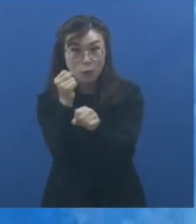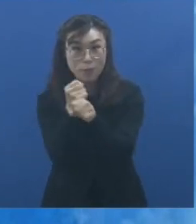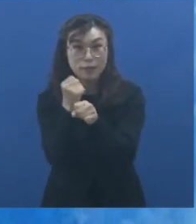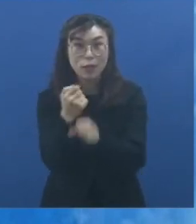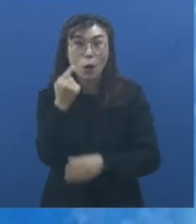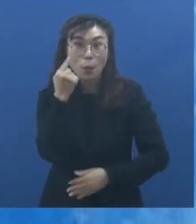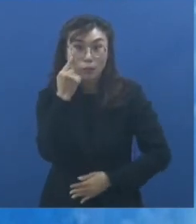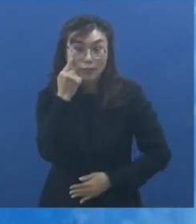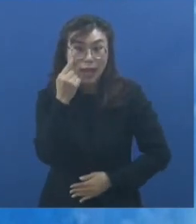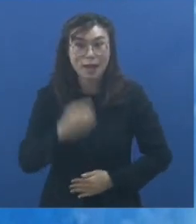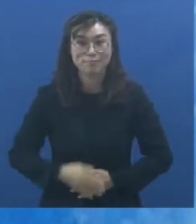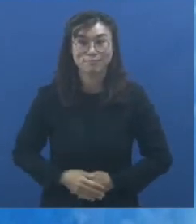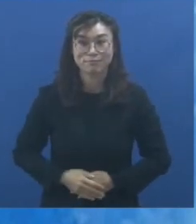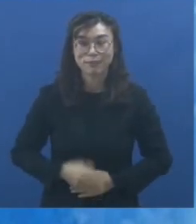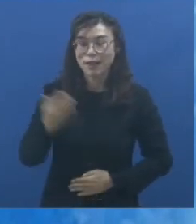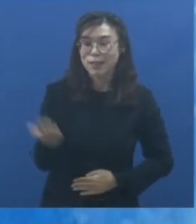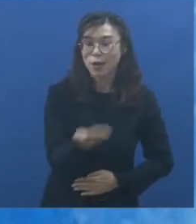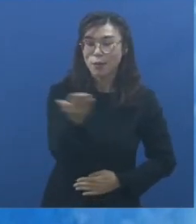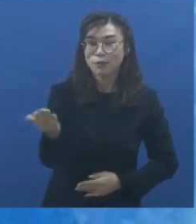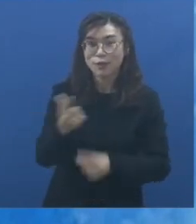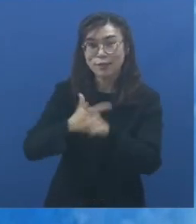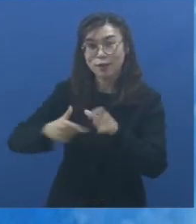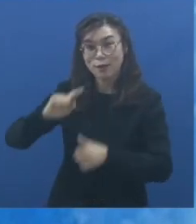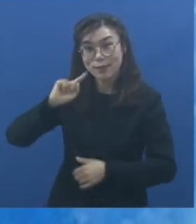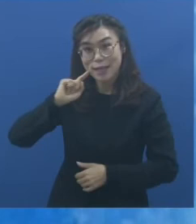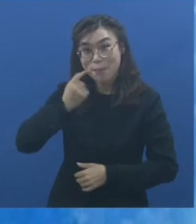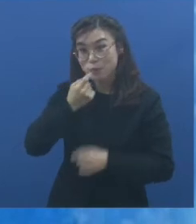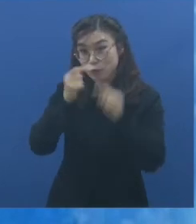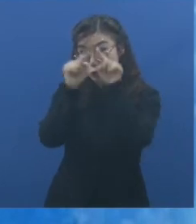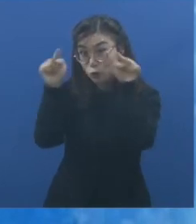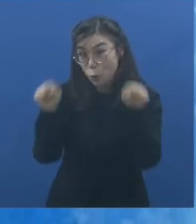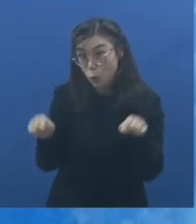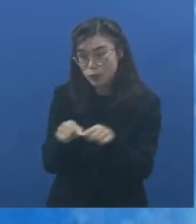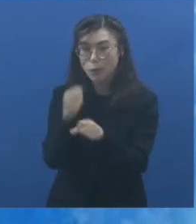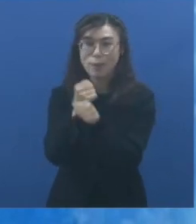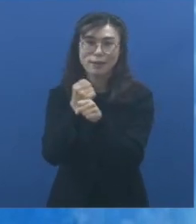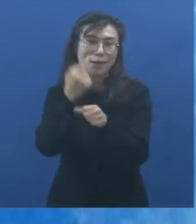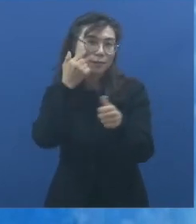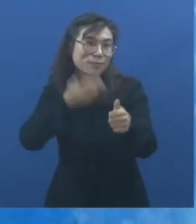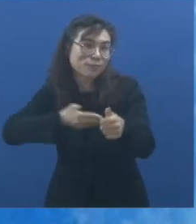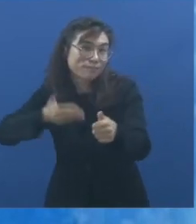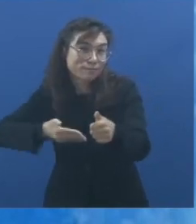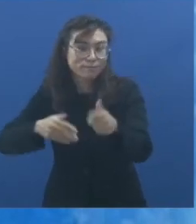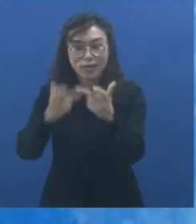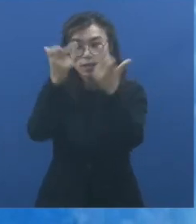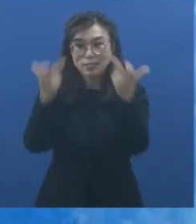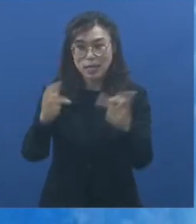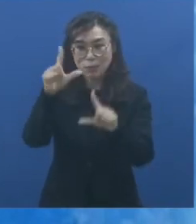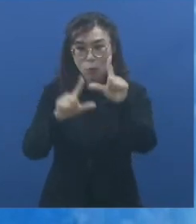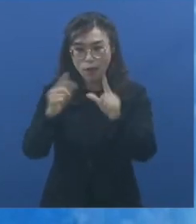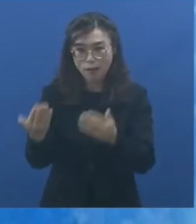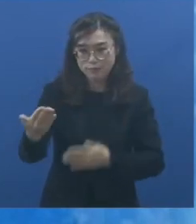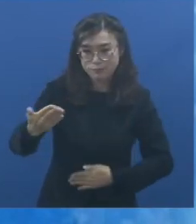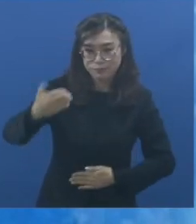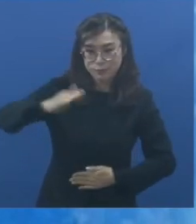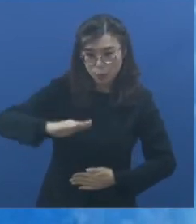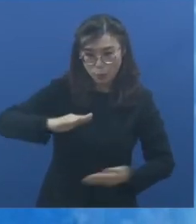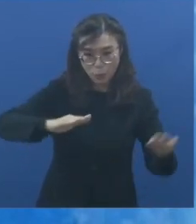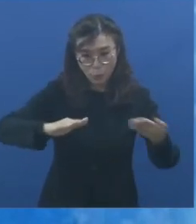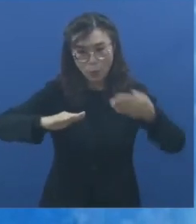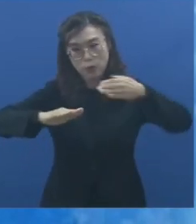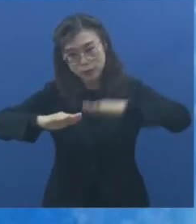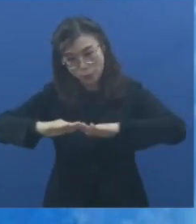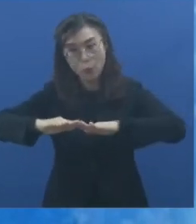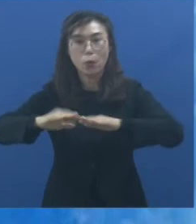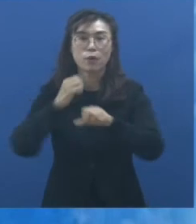봅시다 여러분들은 조금 더 예쁜 종일 한번 만들어 보세요 자 3 모양 한번 만들고 자 이렇게 만들고